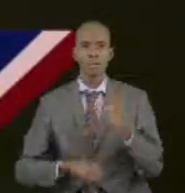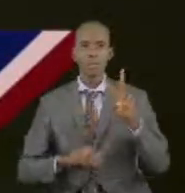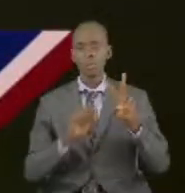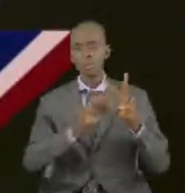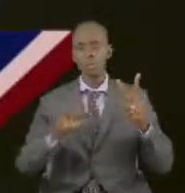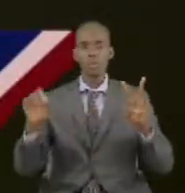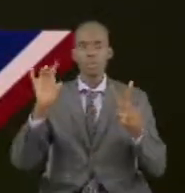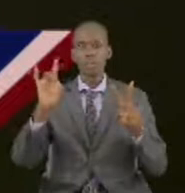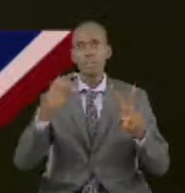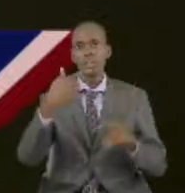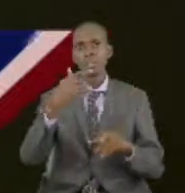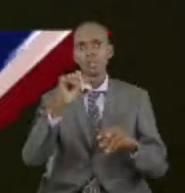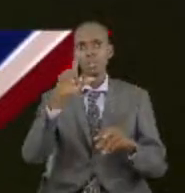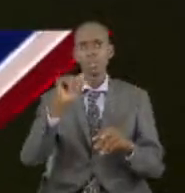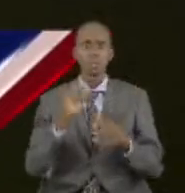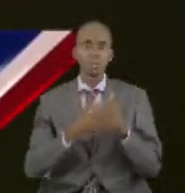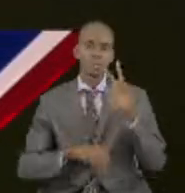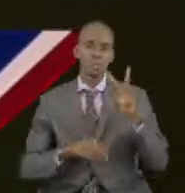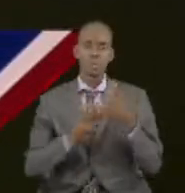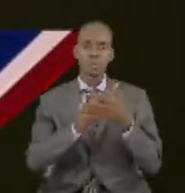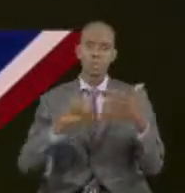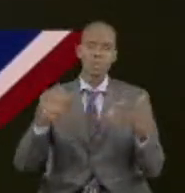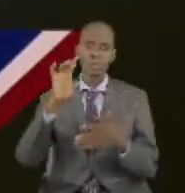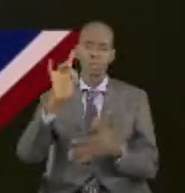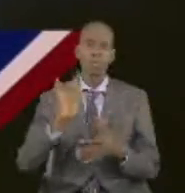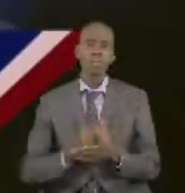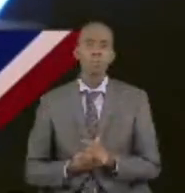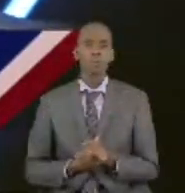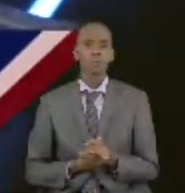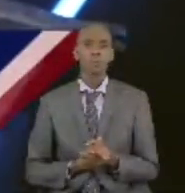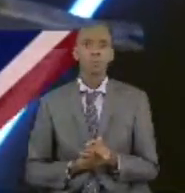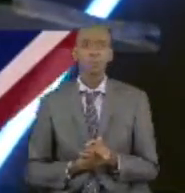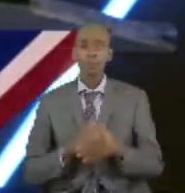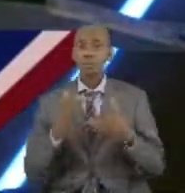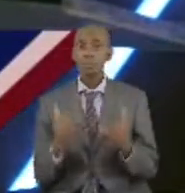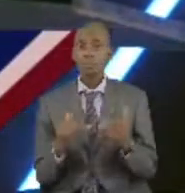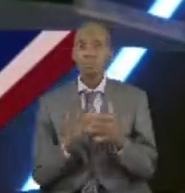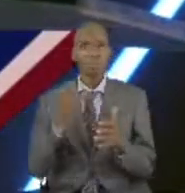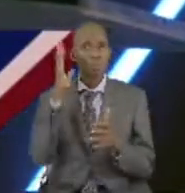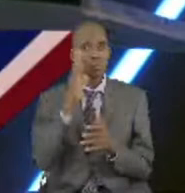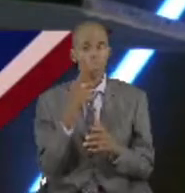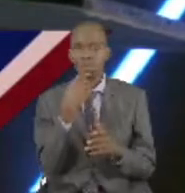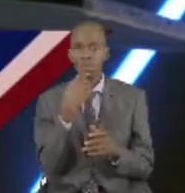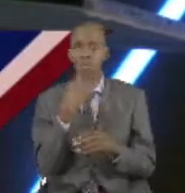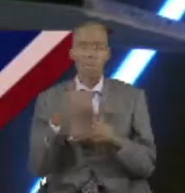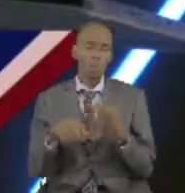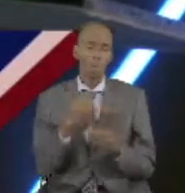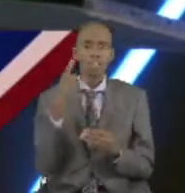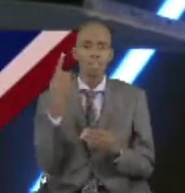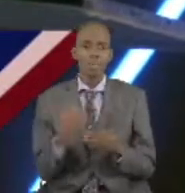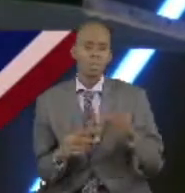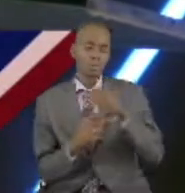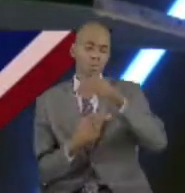verset 8 heures galates chapitre 2 verset ou mais là il veut parler maintenant de ses piliers